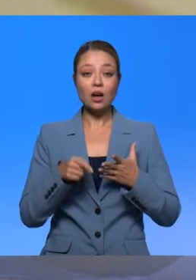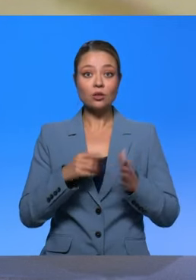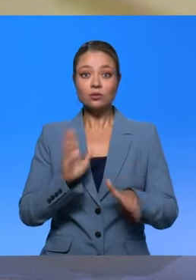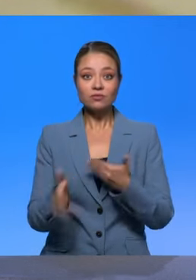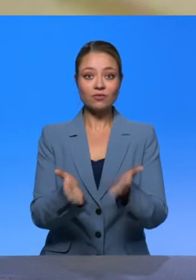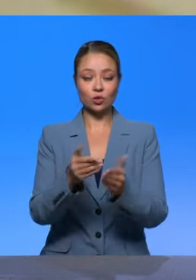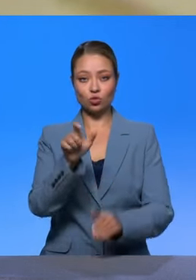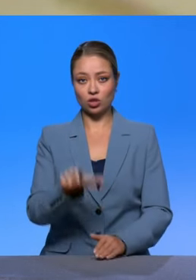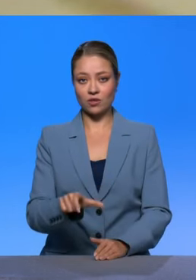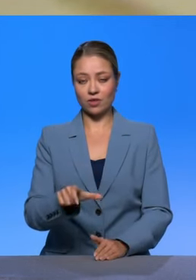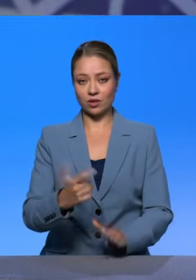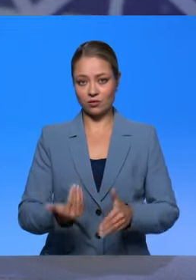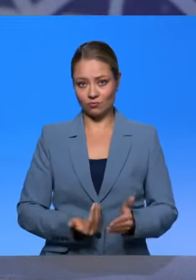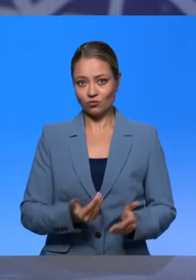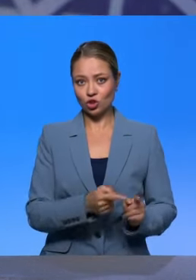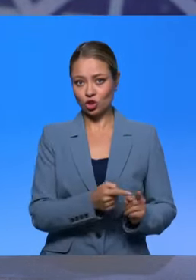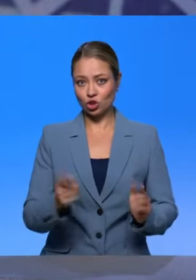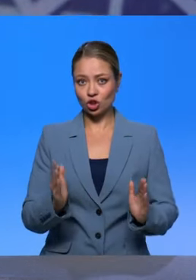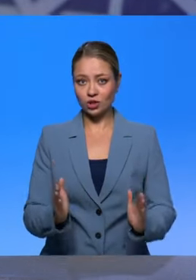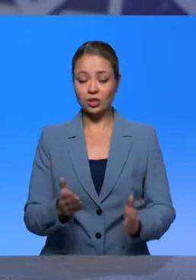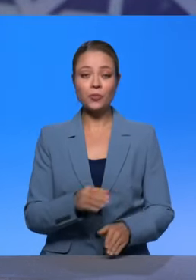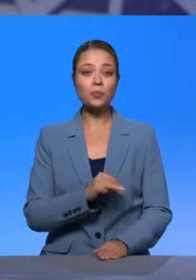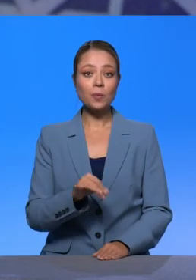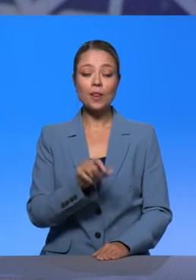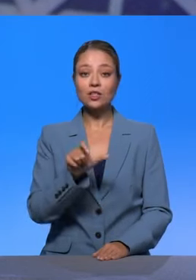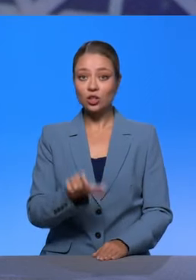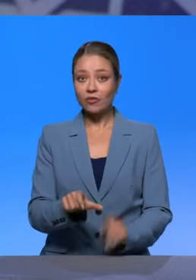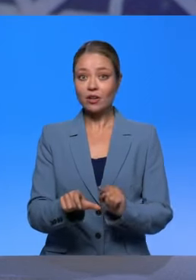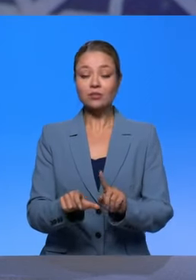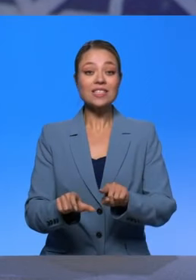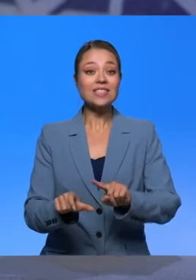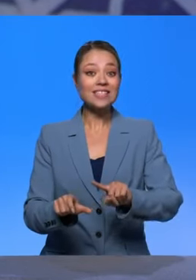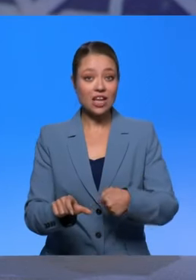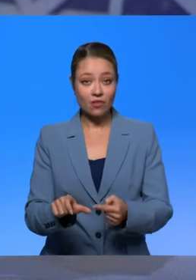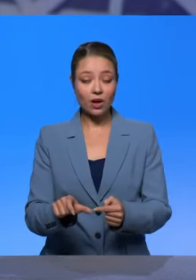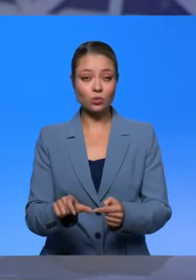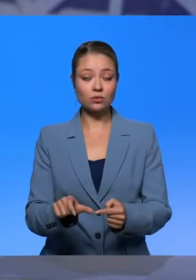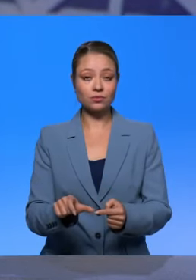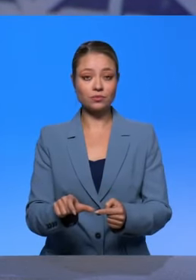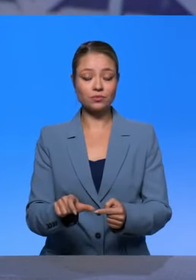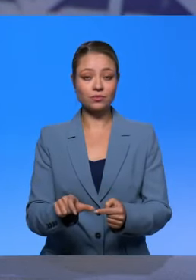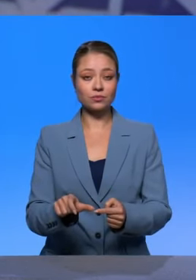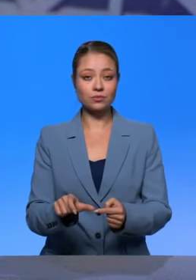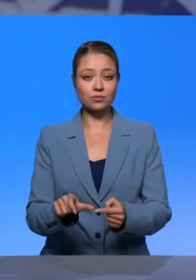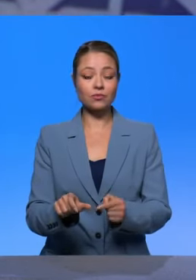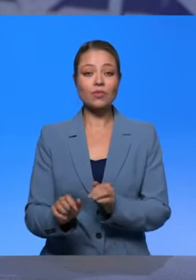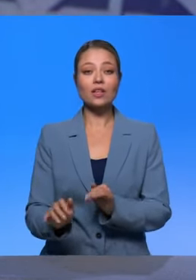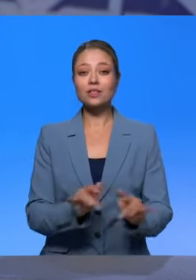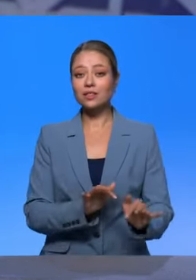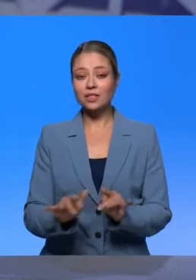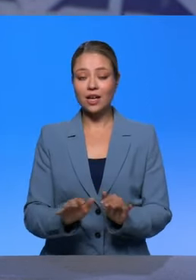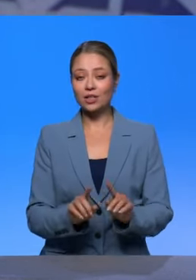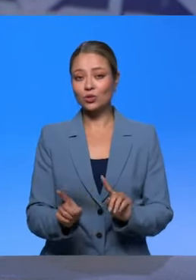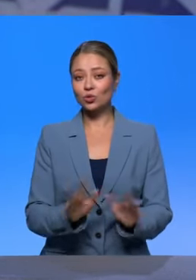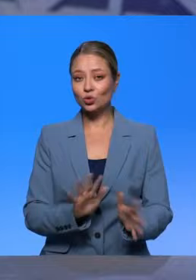по жизни, заставляют его, в буквальном смысле этого слова, заставляют его предпринимать определенные